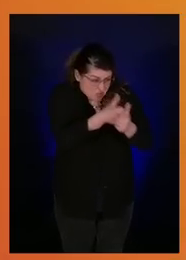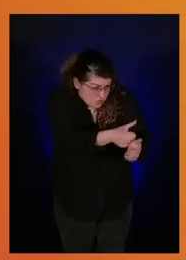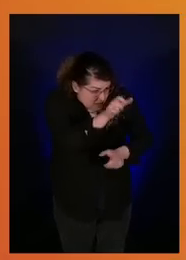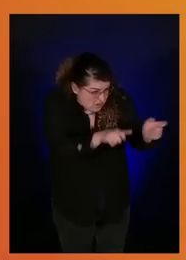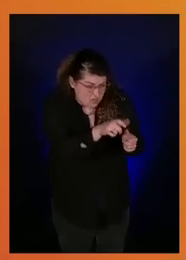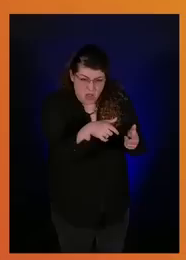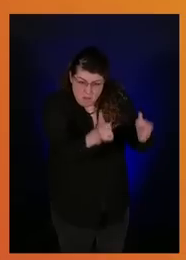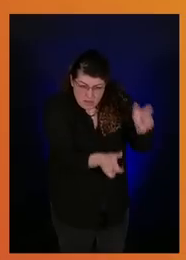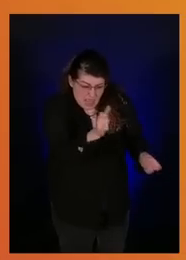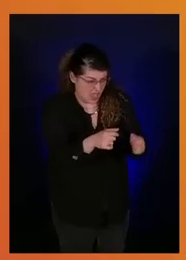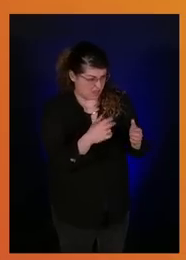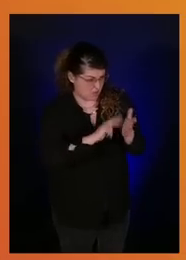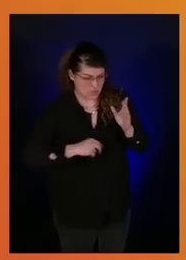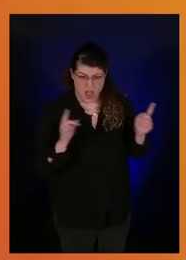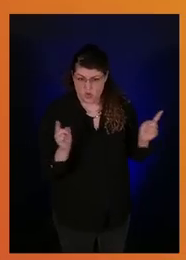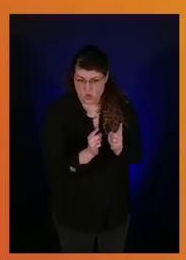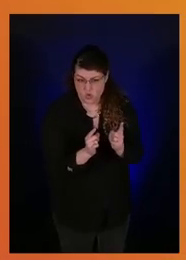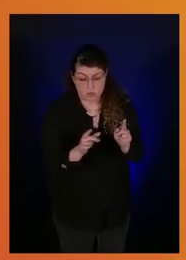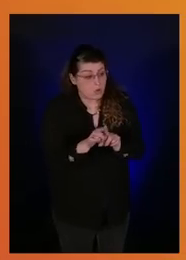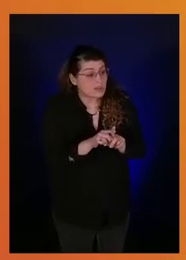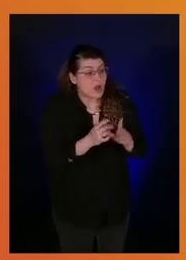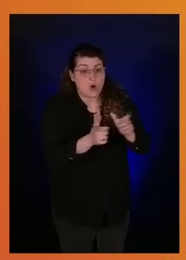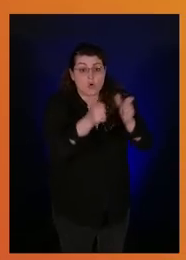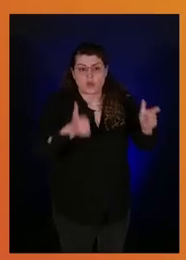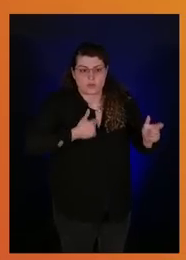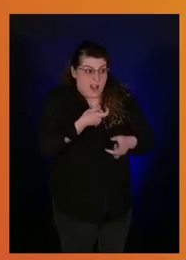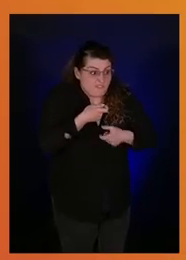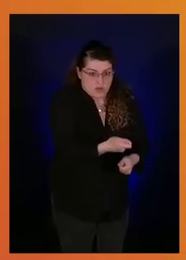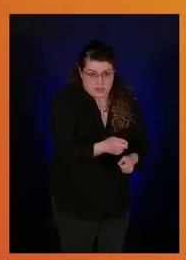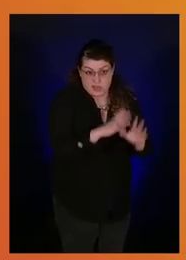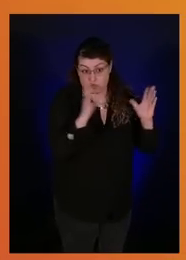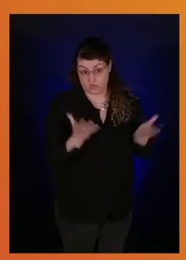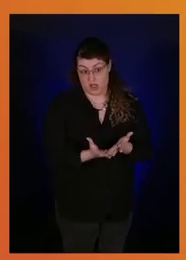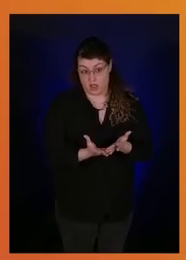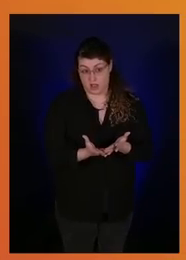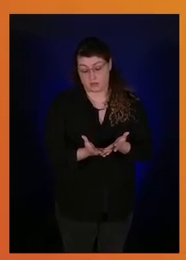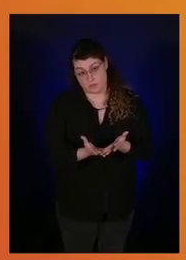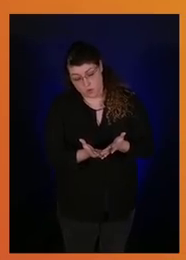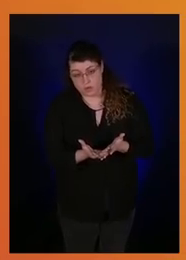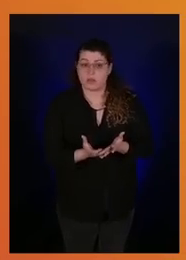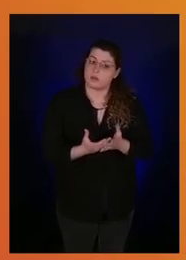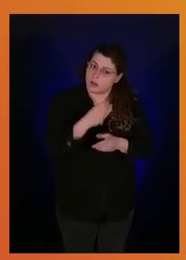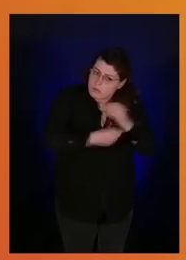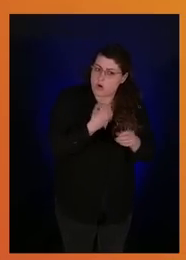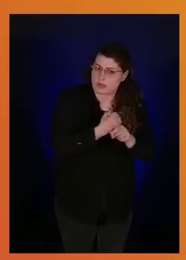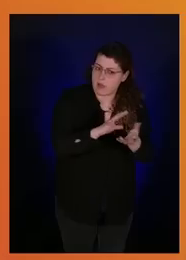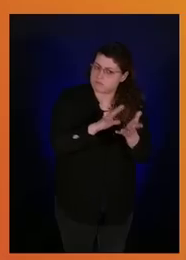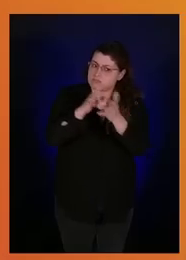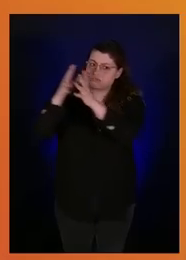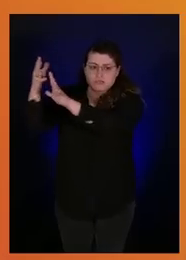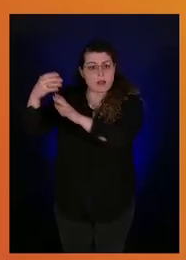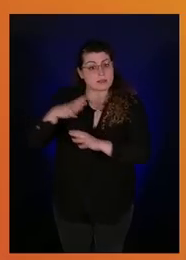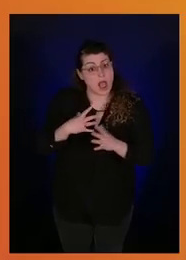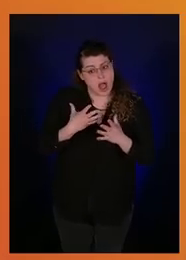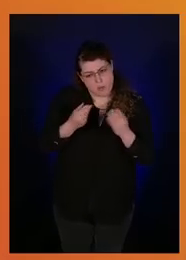personnels précaires sous contrat court, sans oublier l'auto-entrepreneuriat forcé. Le monde du travail évolue et nombreuses et nombreux sont celles